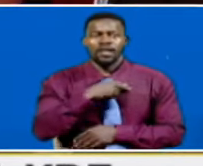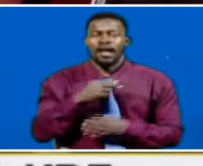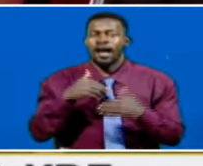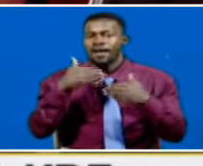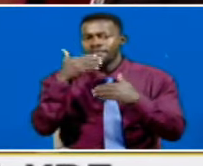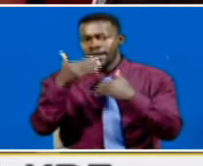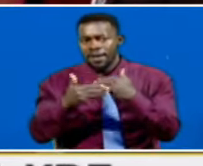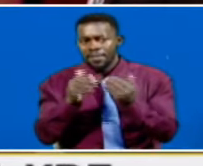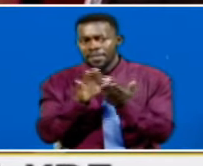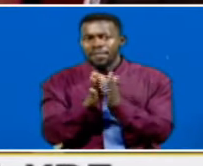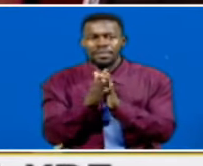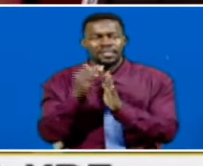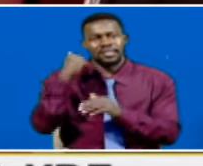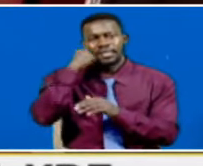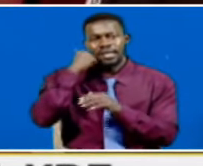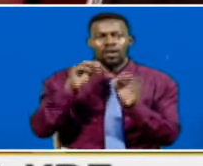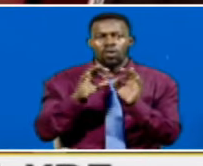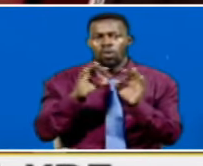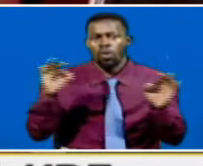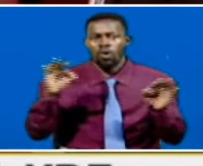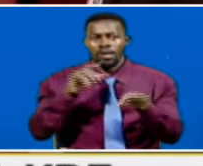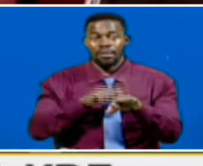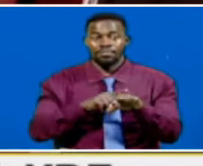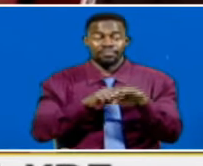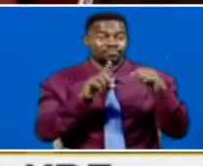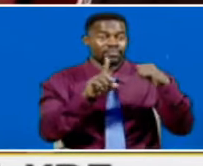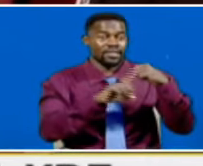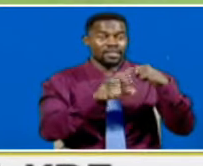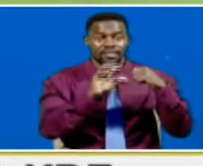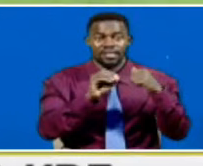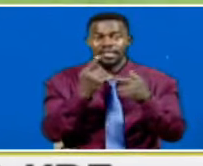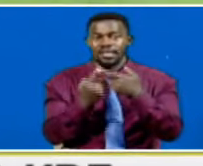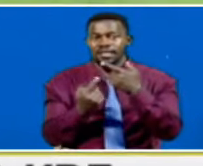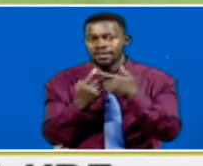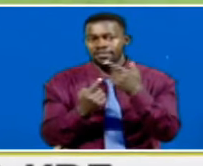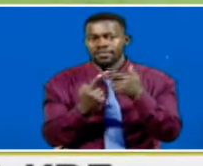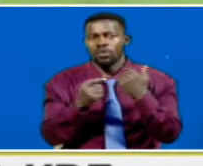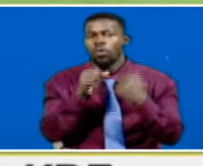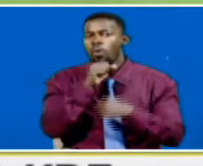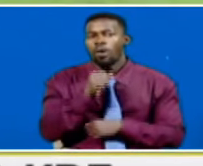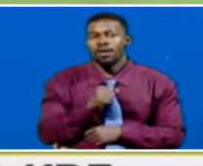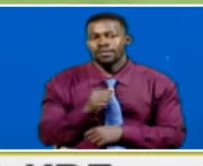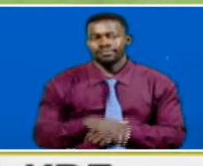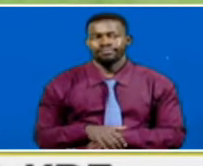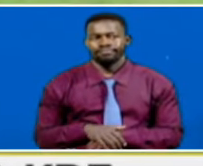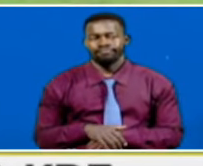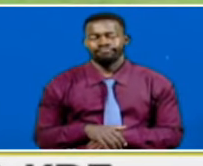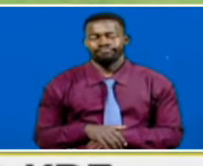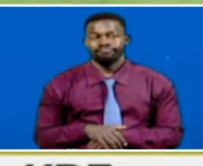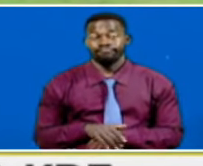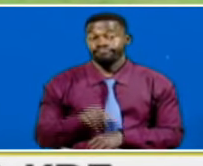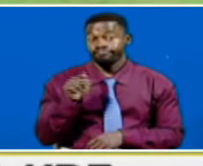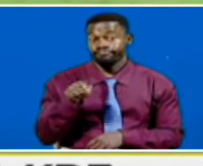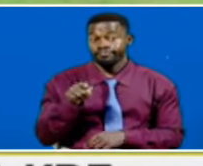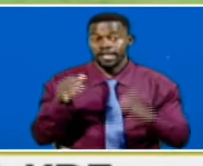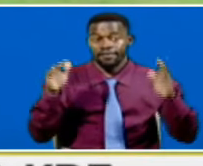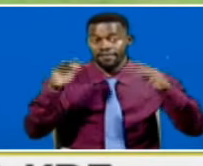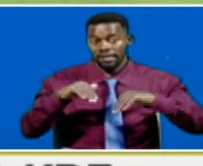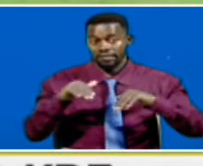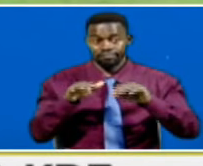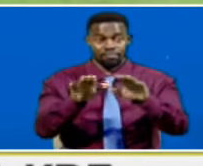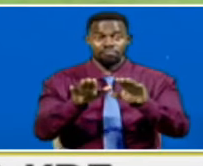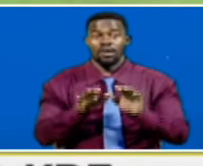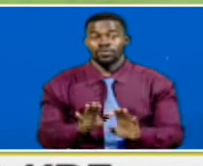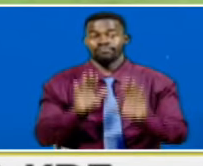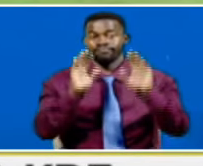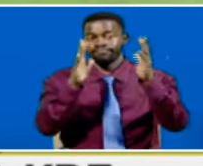muda mfupi na kutimiza miaka 60 duniani. Lakini muhimu kutaja ni kwamba hafla ya ibada